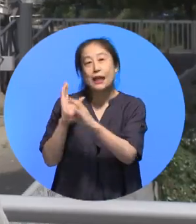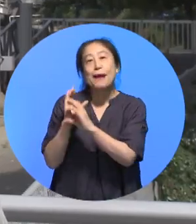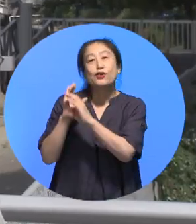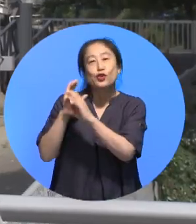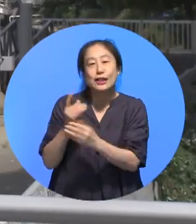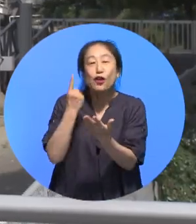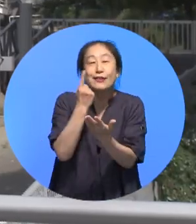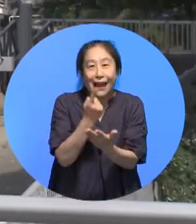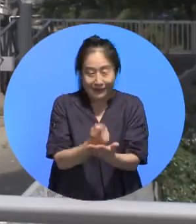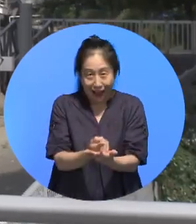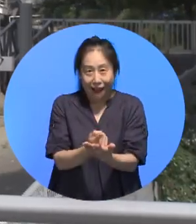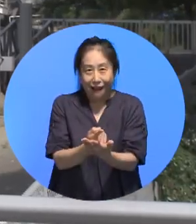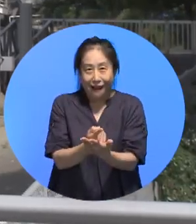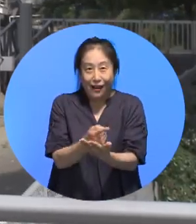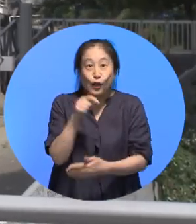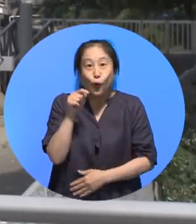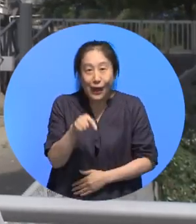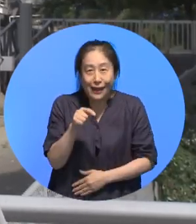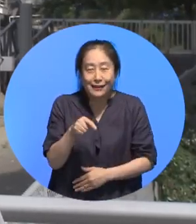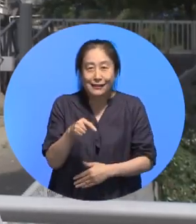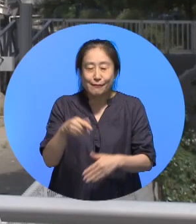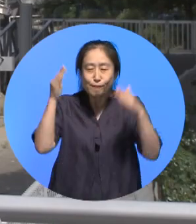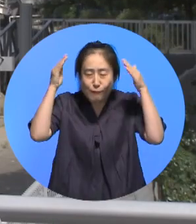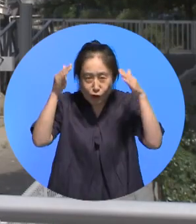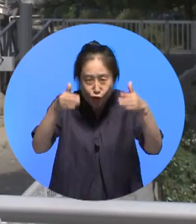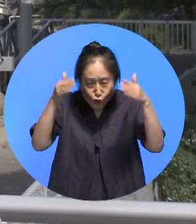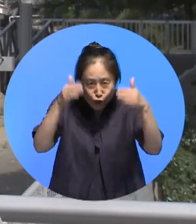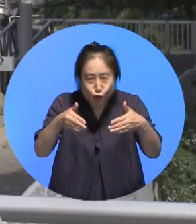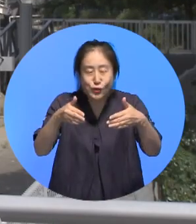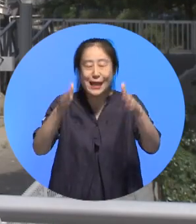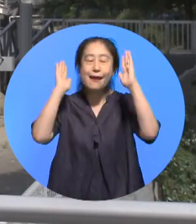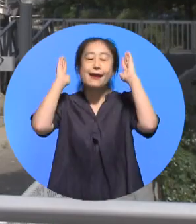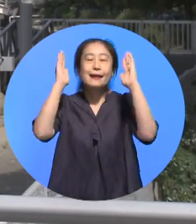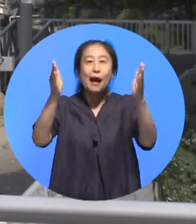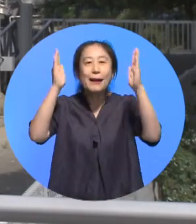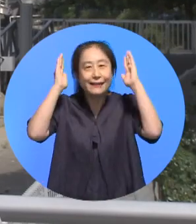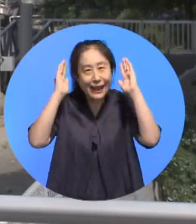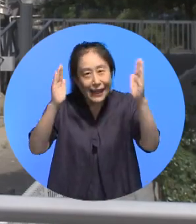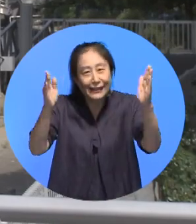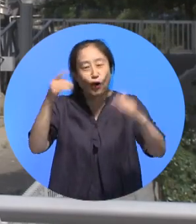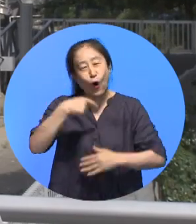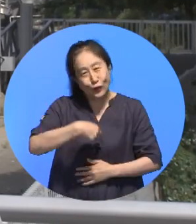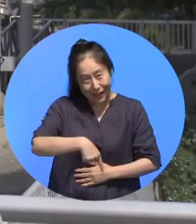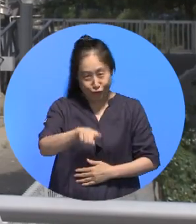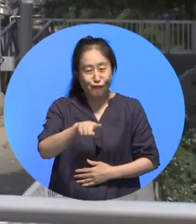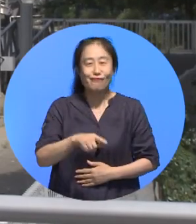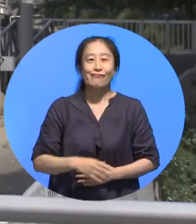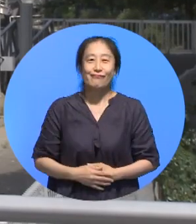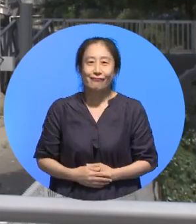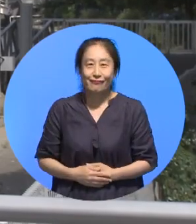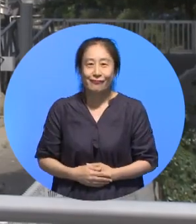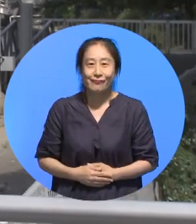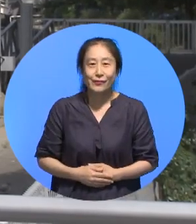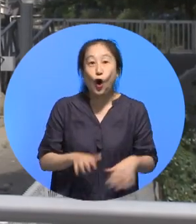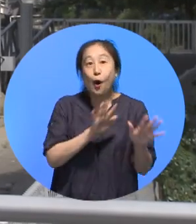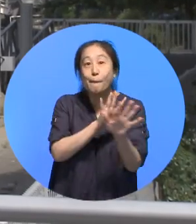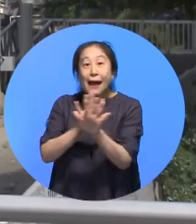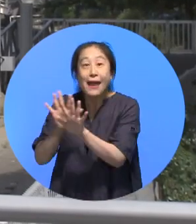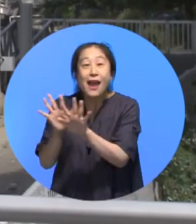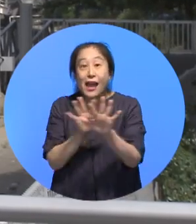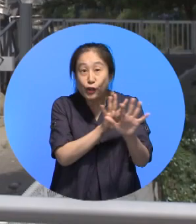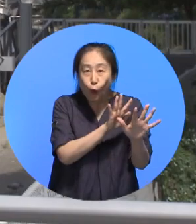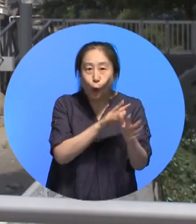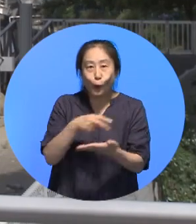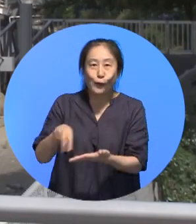であのお祭りにてるのが杉田祭りだけなのでますごくそこに集中して頑張っていこうっていうのとあとは